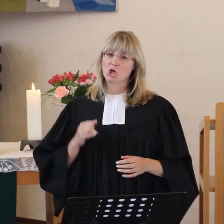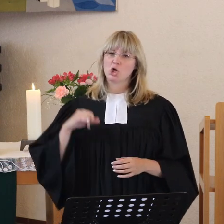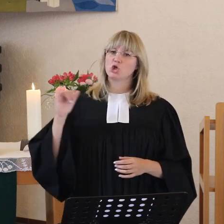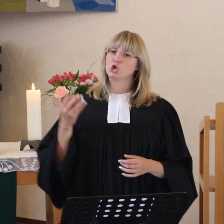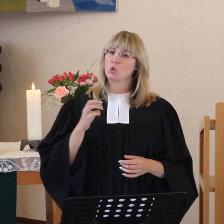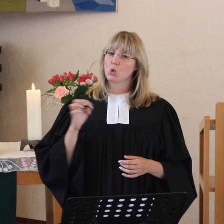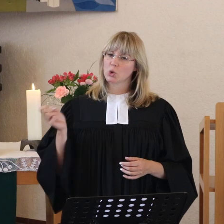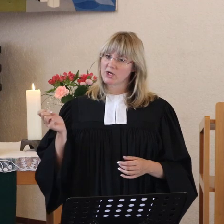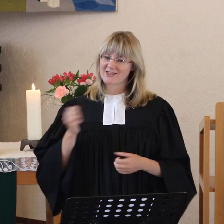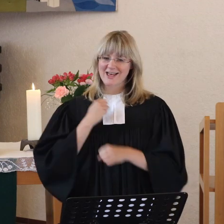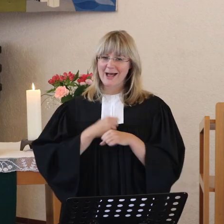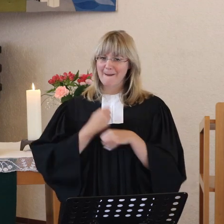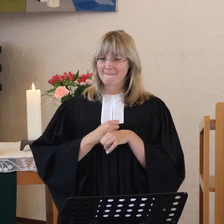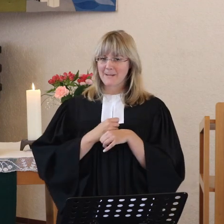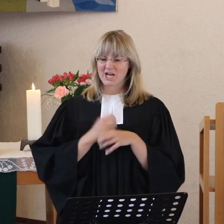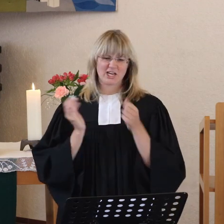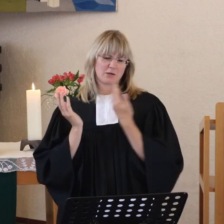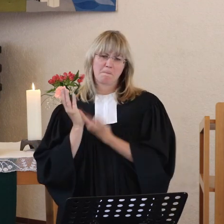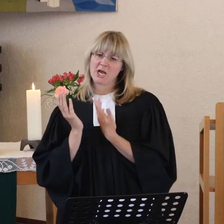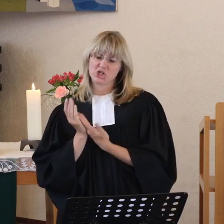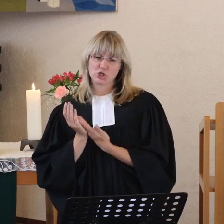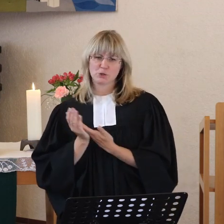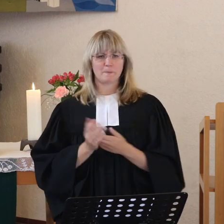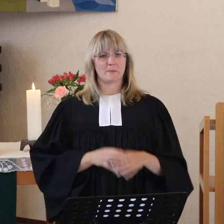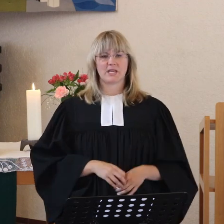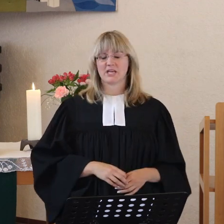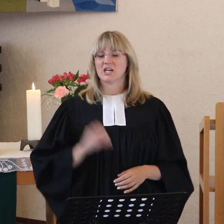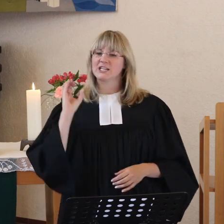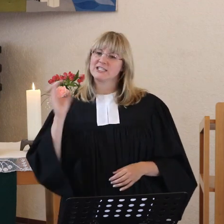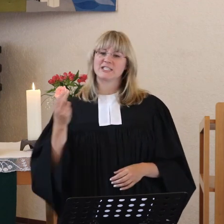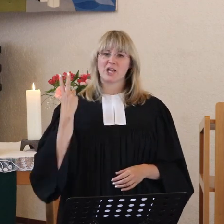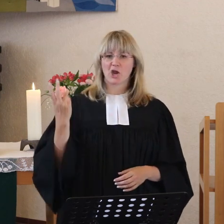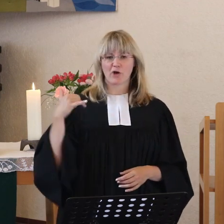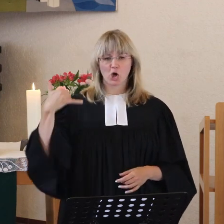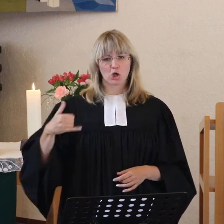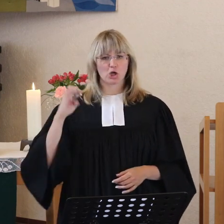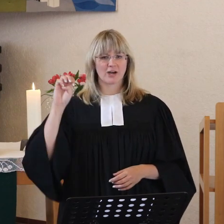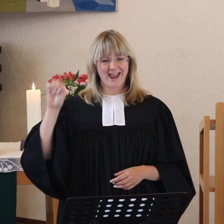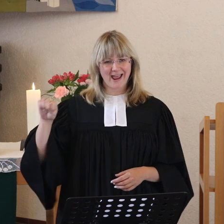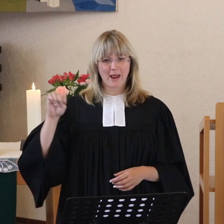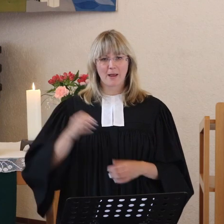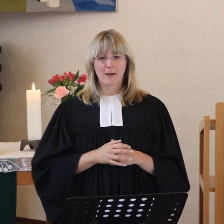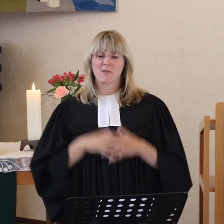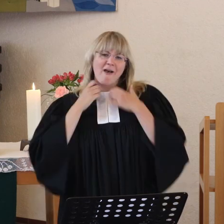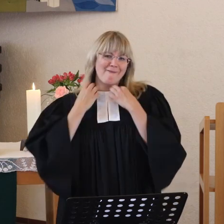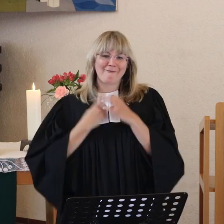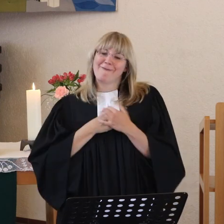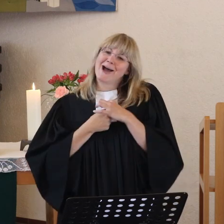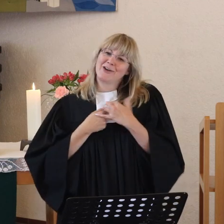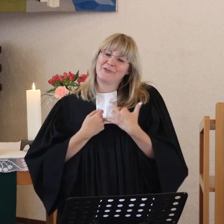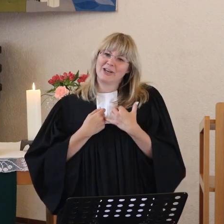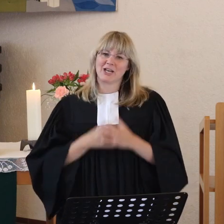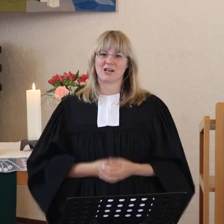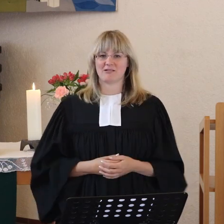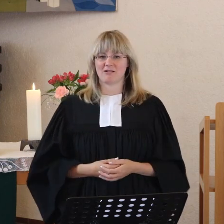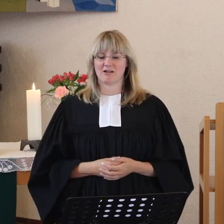Jugendarbeit bestimmt. Das sind zum Beispiel der CVM, die evangelische Schüler- und Schülerinnenarbeit oder auch die Pfadfinder und einige